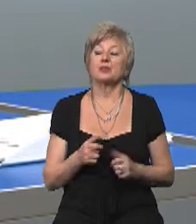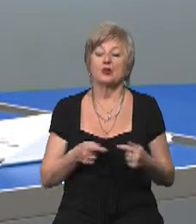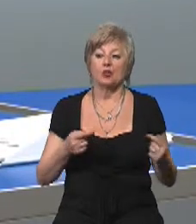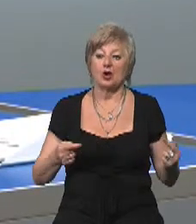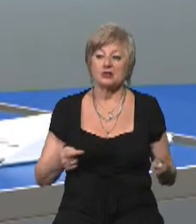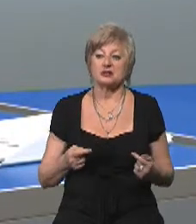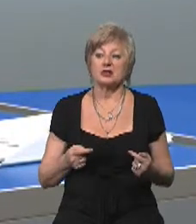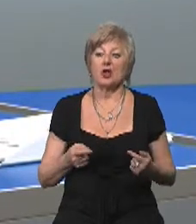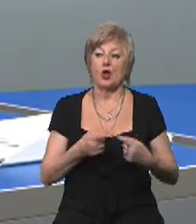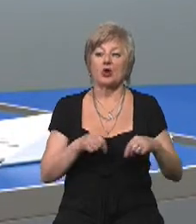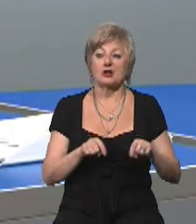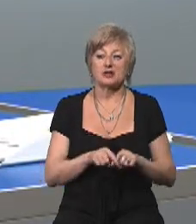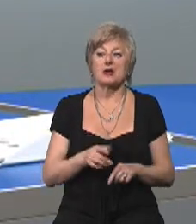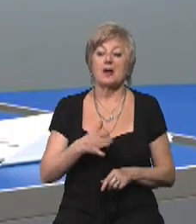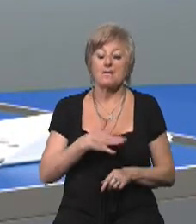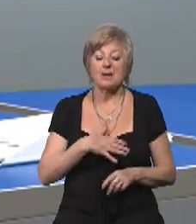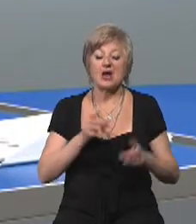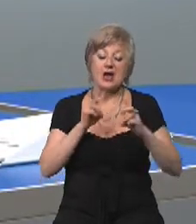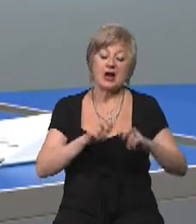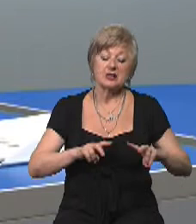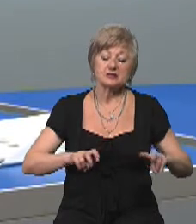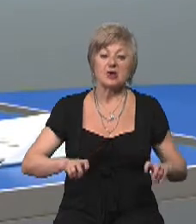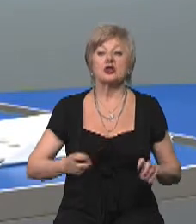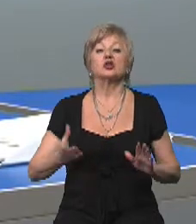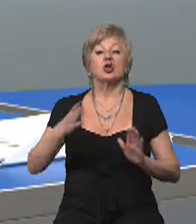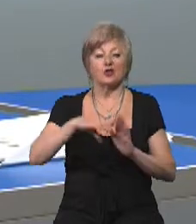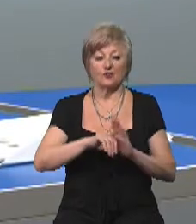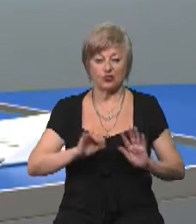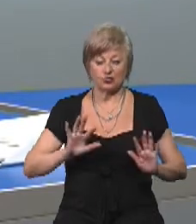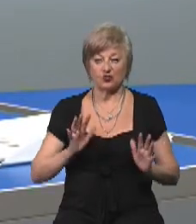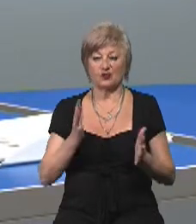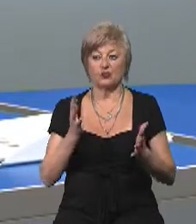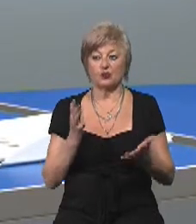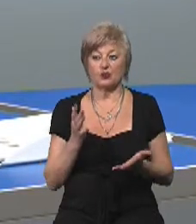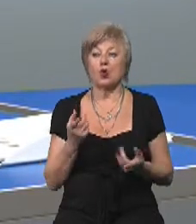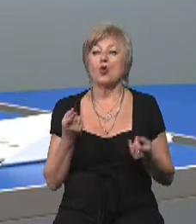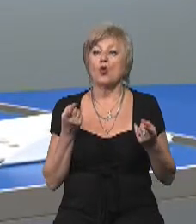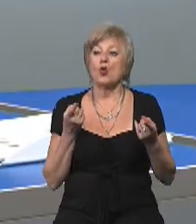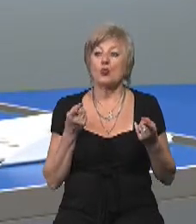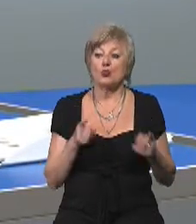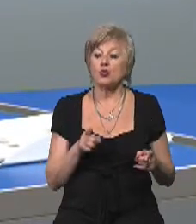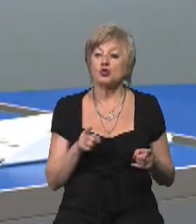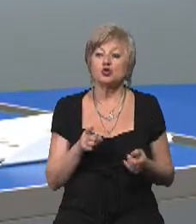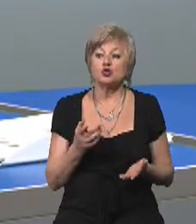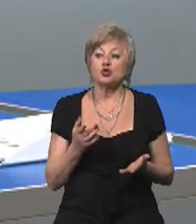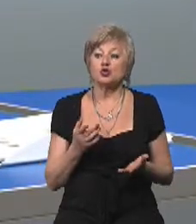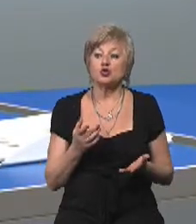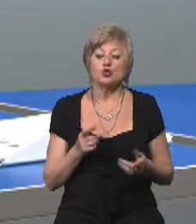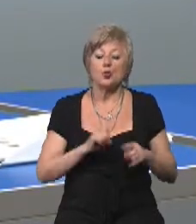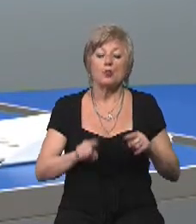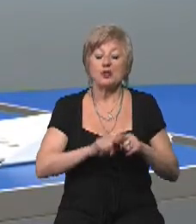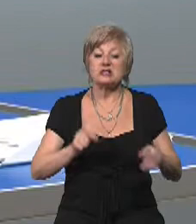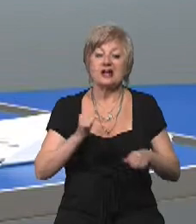інші організації. І ми розглядаємо в тому числі такі випадки, чому не відбувається